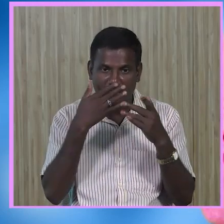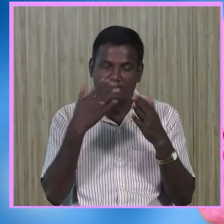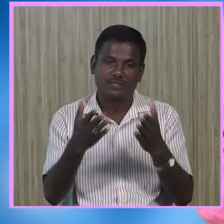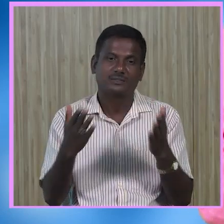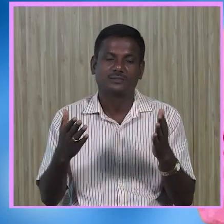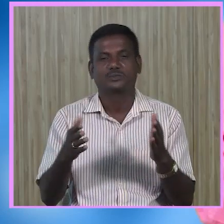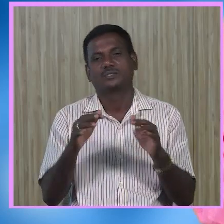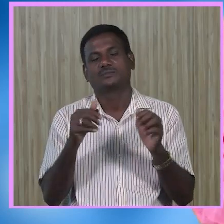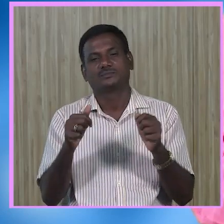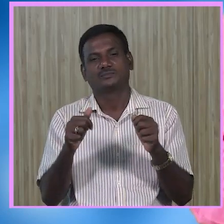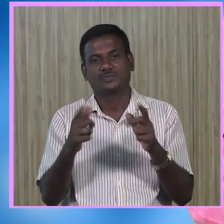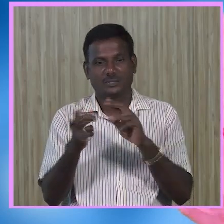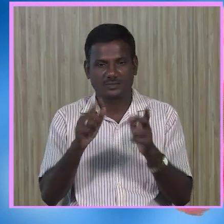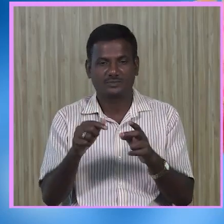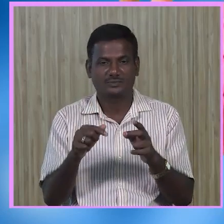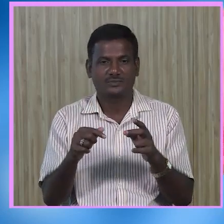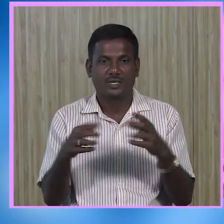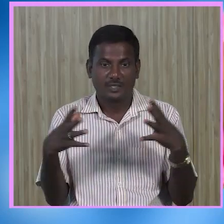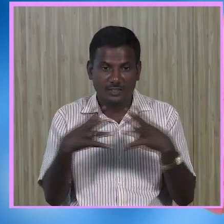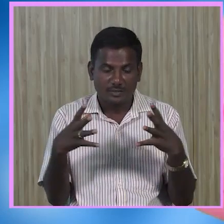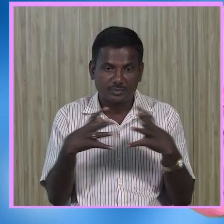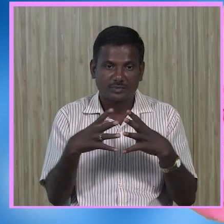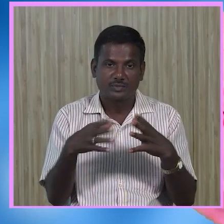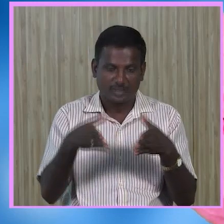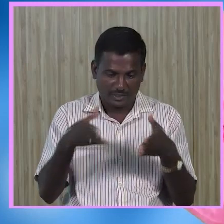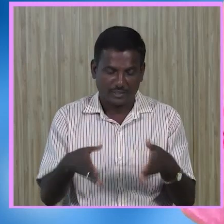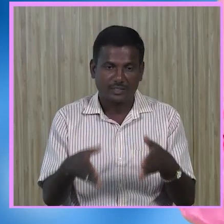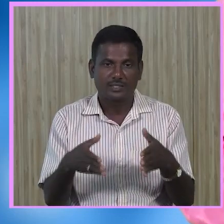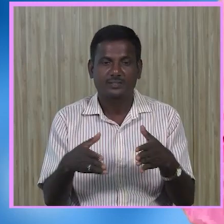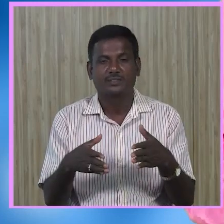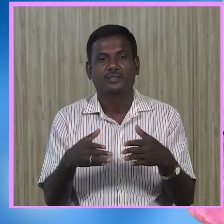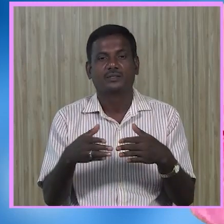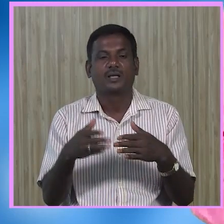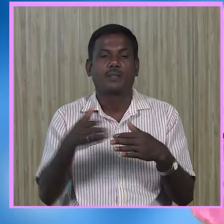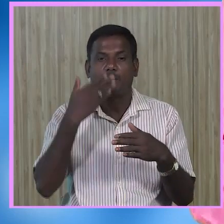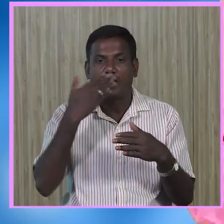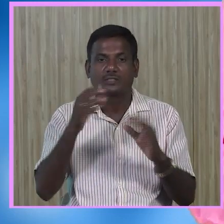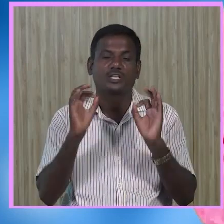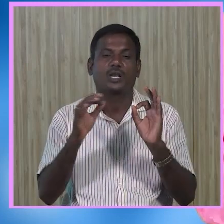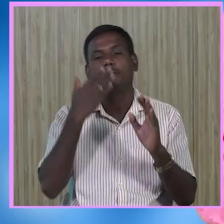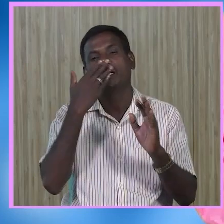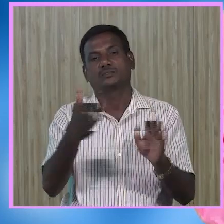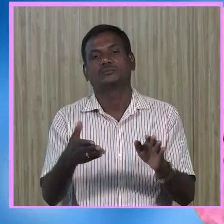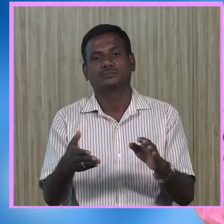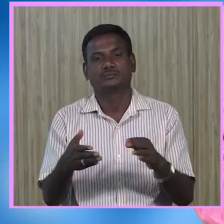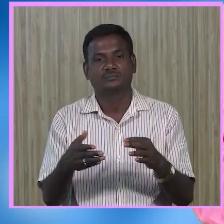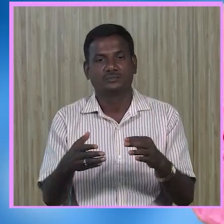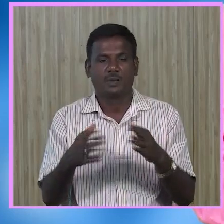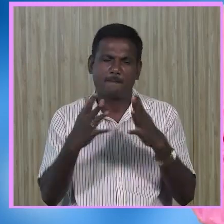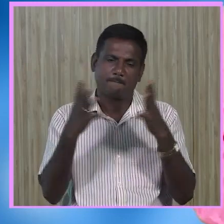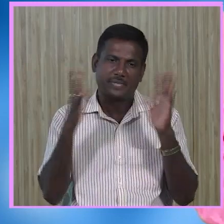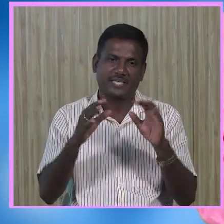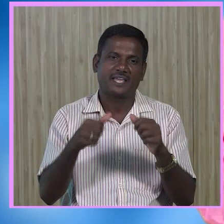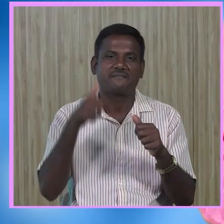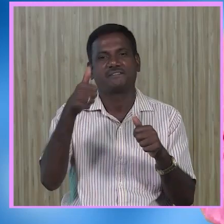ஆரம்பிக்கலாம், உண்டாகலாம். அதற்காக ஒரு ஈடுபாடோடு நீங்கள் இன்னிலிருந்தே என்ன பண்ணோம், இந்த பாடத்தை நல்ல முறையில் படிச்சிங்கன்னா மிகப்பெரிய